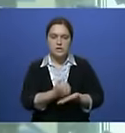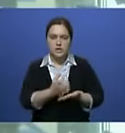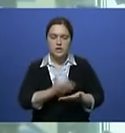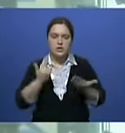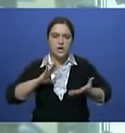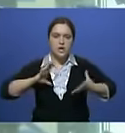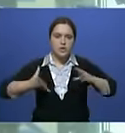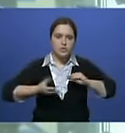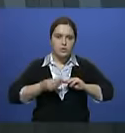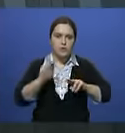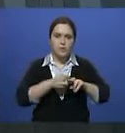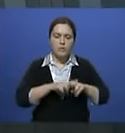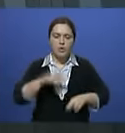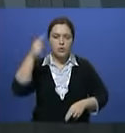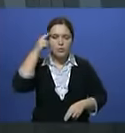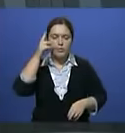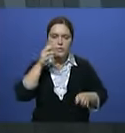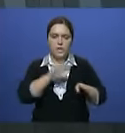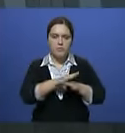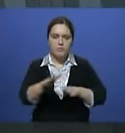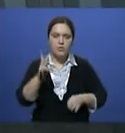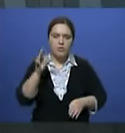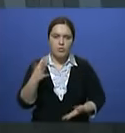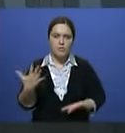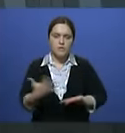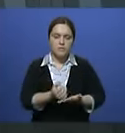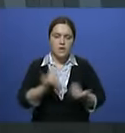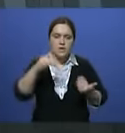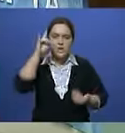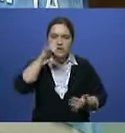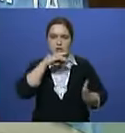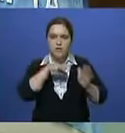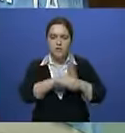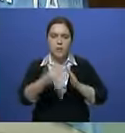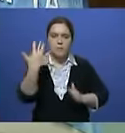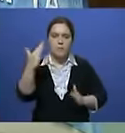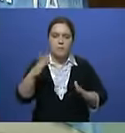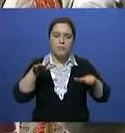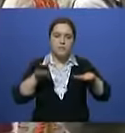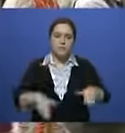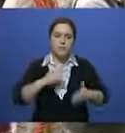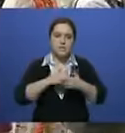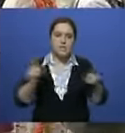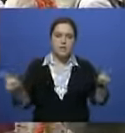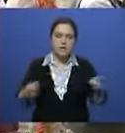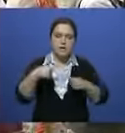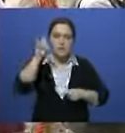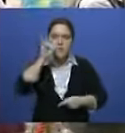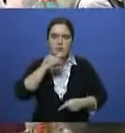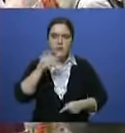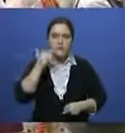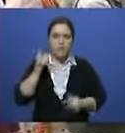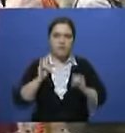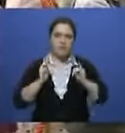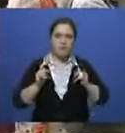Реутов неточной мей но уже сегодня именно Казахстан в числе п развитых стран стал своего рода брендом толерантности